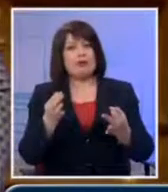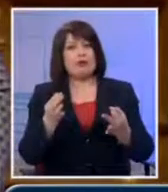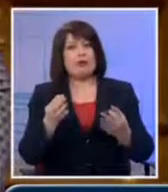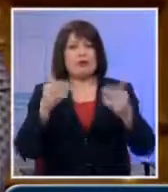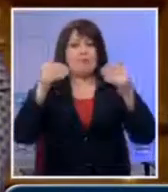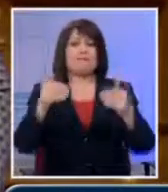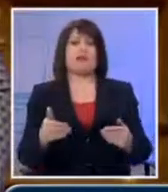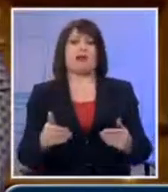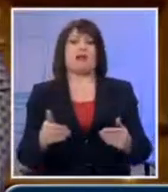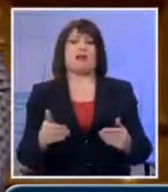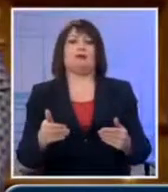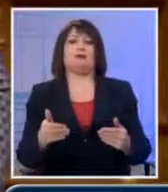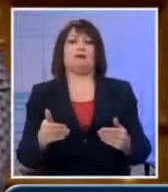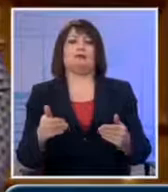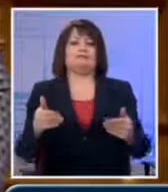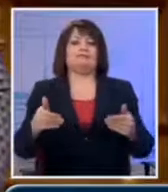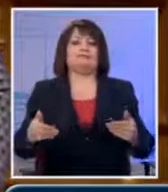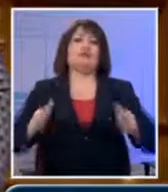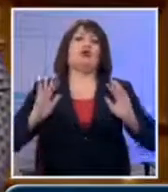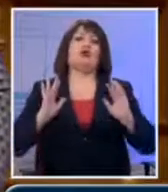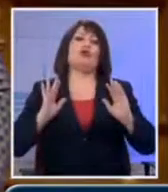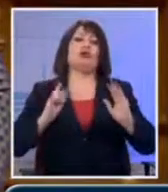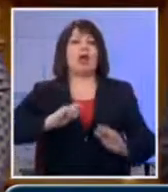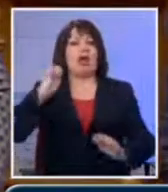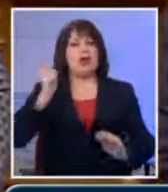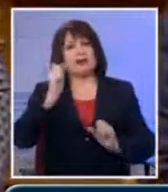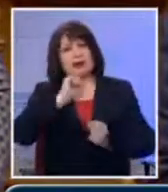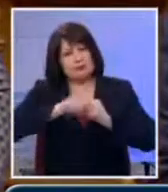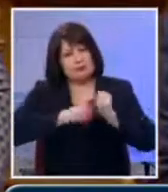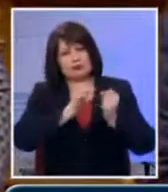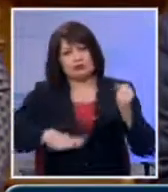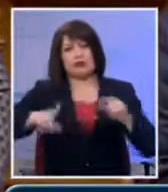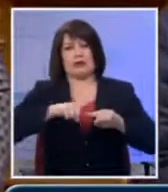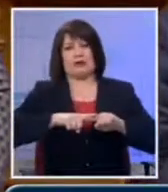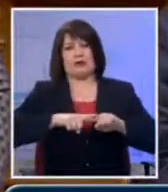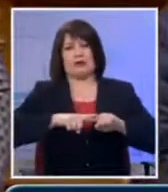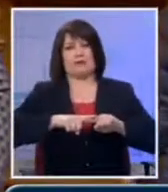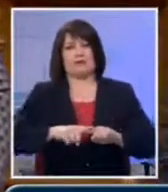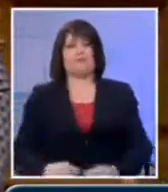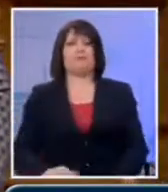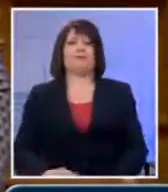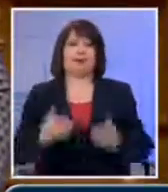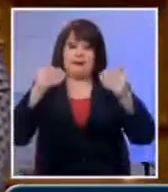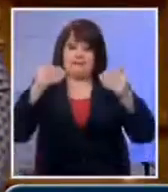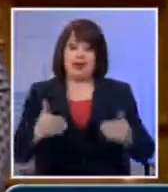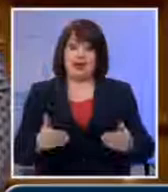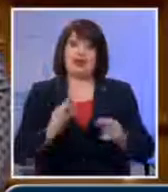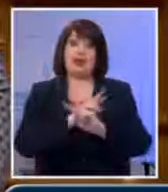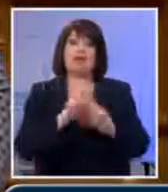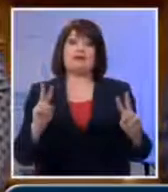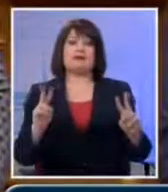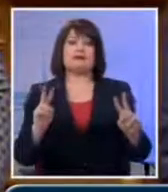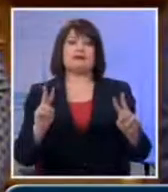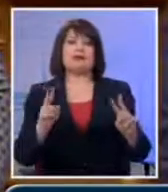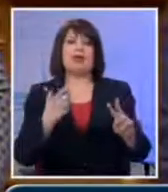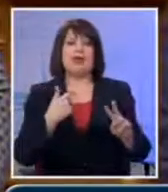κόκκινες γραμμές της κυβέρνησης στο πλαίσιο μιας εθνικής προσπάθειας. Και οι κόκκινες γραμμές μας είναι σαφείς. Δεν